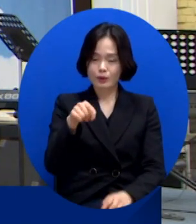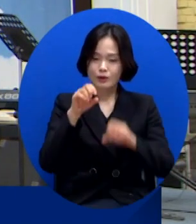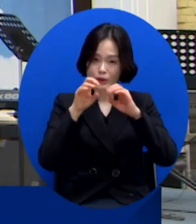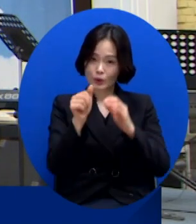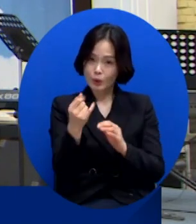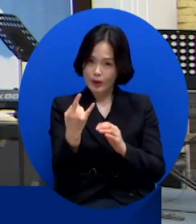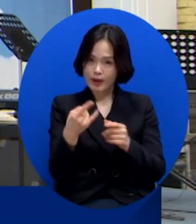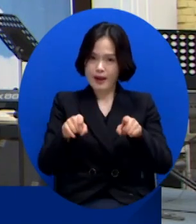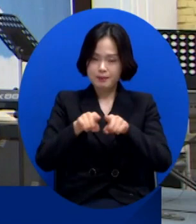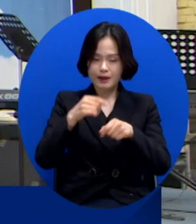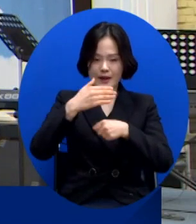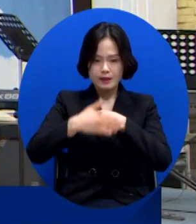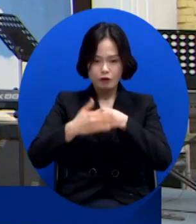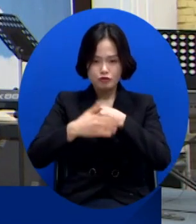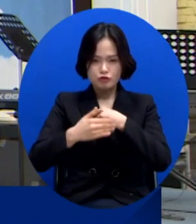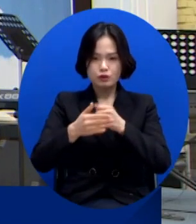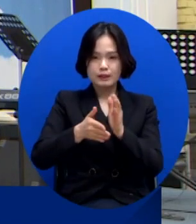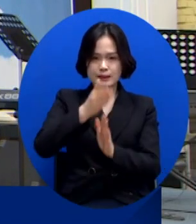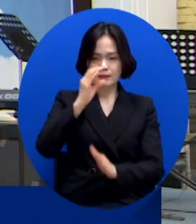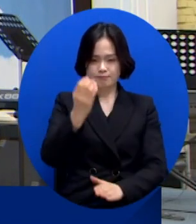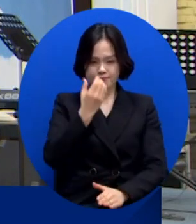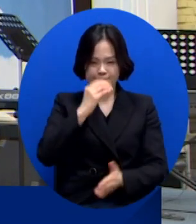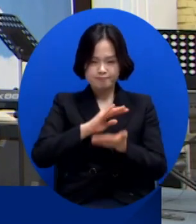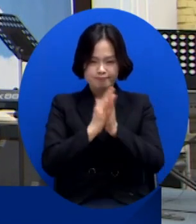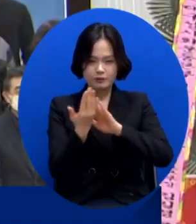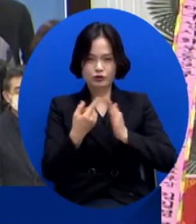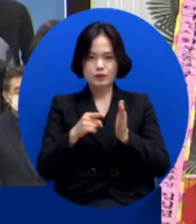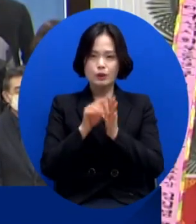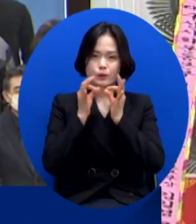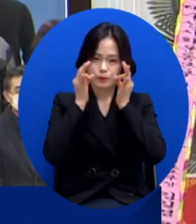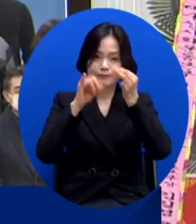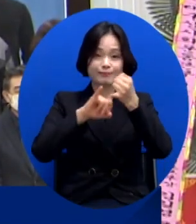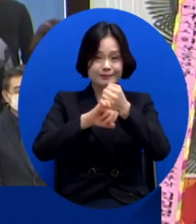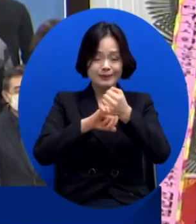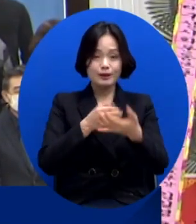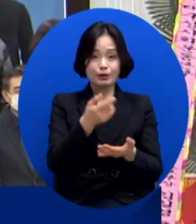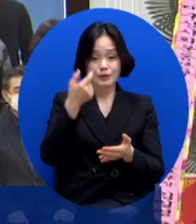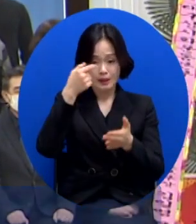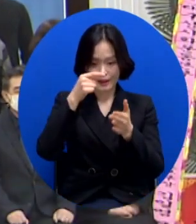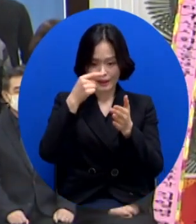가겠습니다 많은 분들의 기도와 관심을 부탁드립니다 감사합니다